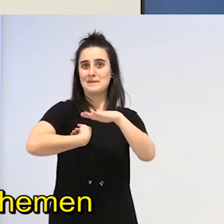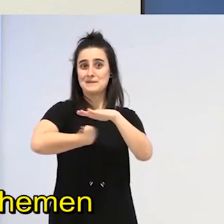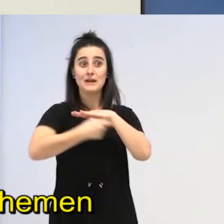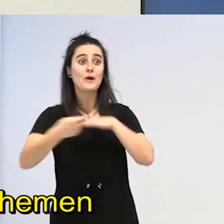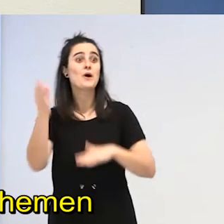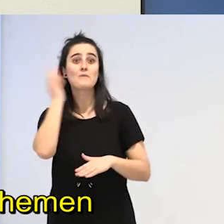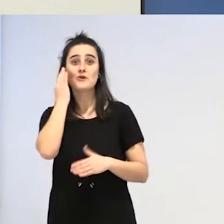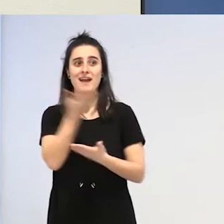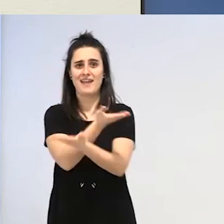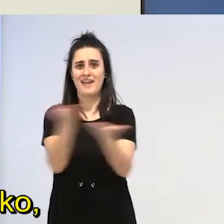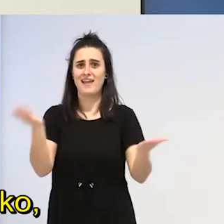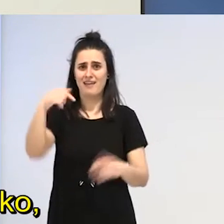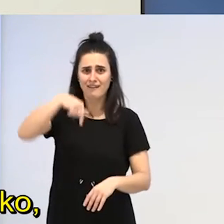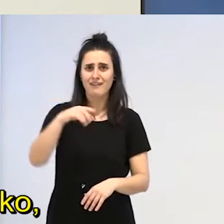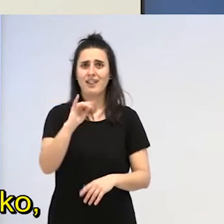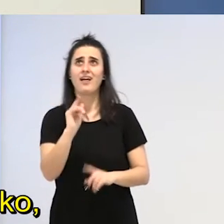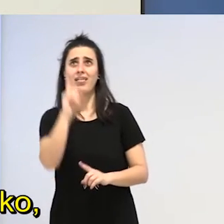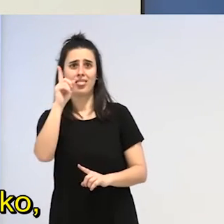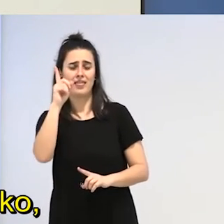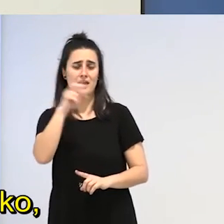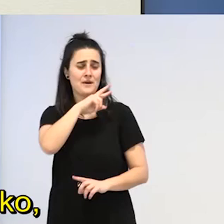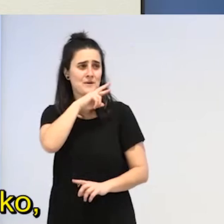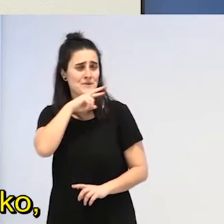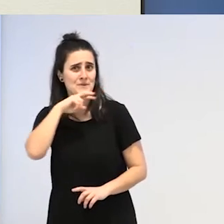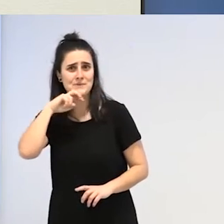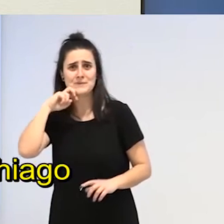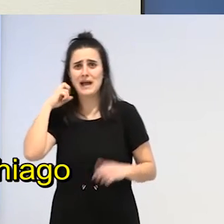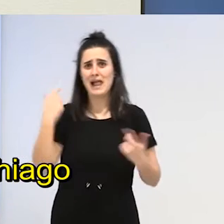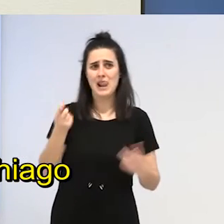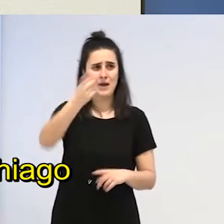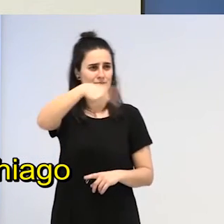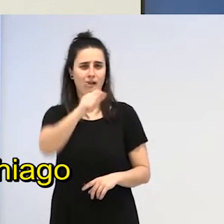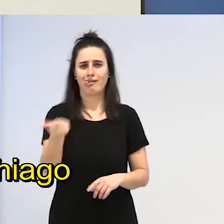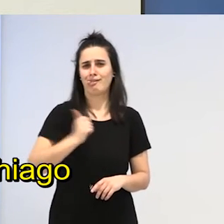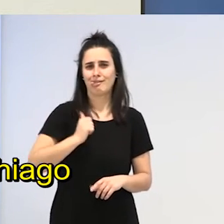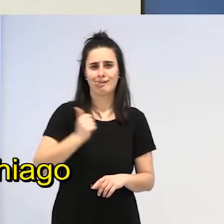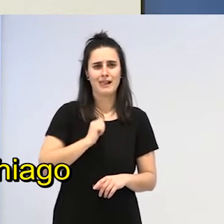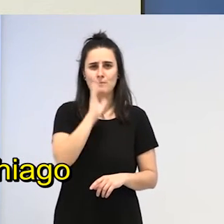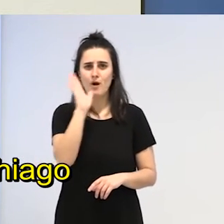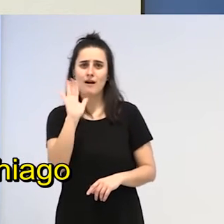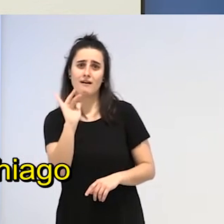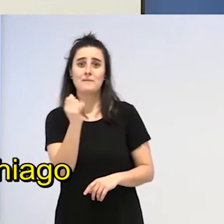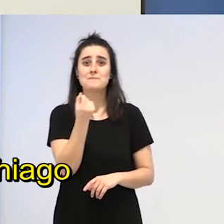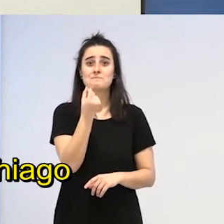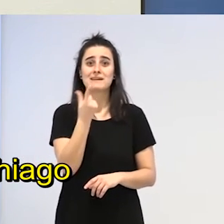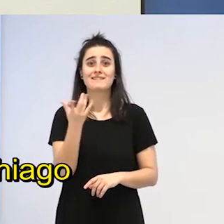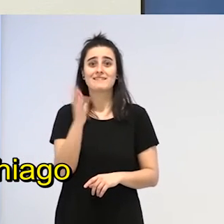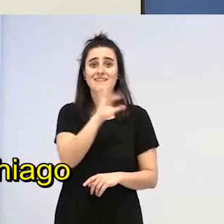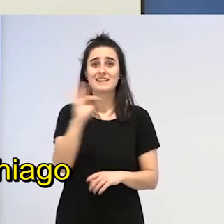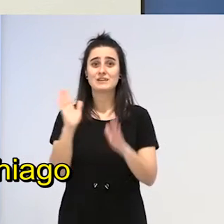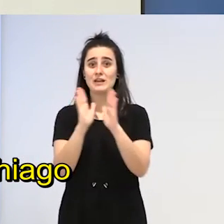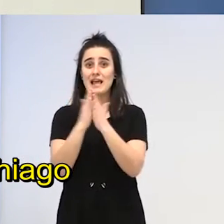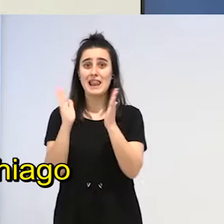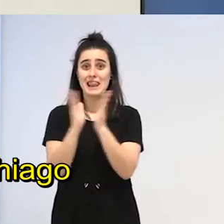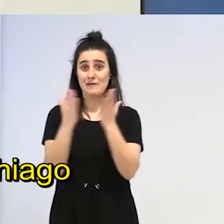emakumeok baduzuela hemen sekulako altxorra eta probesteko. Zeba ditugu 1500 liburu baino